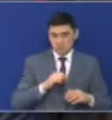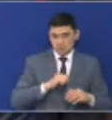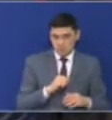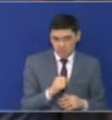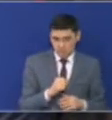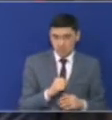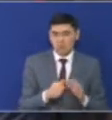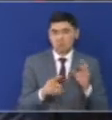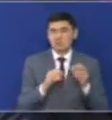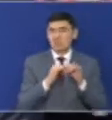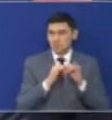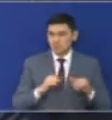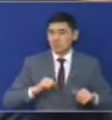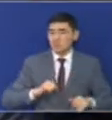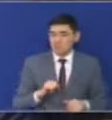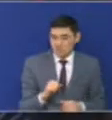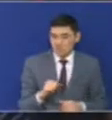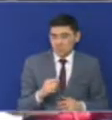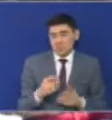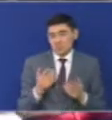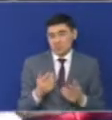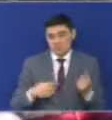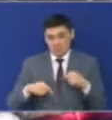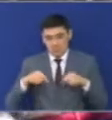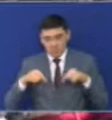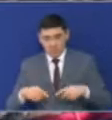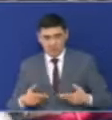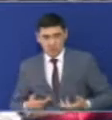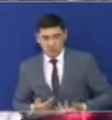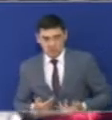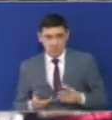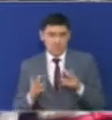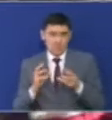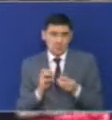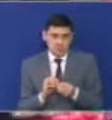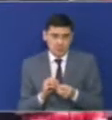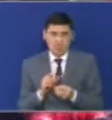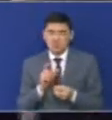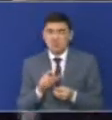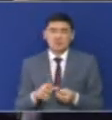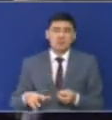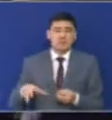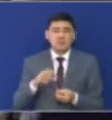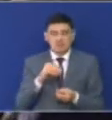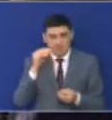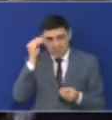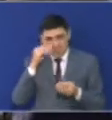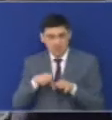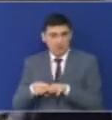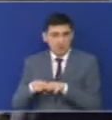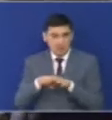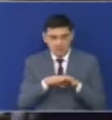мы понимаем друг друга, и наши стремления и помыслы разделены всеми живущими здесь. Сегодня